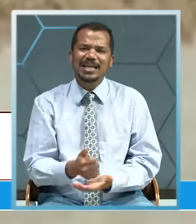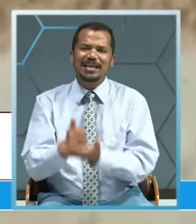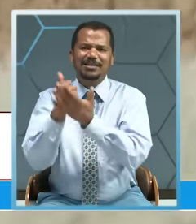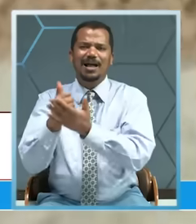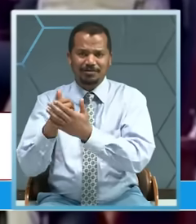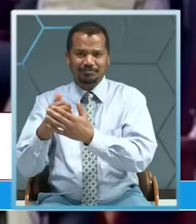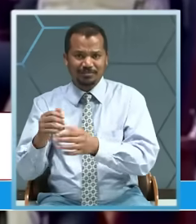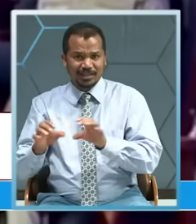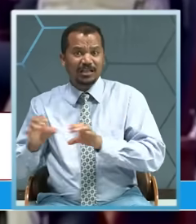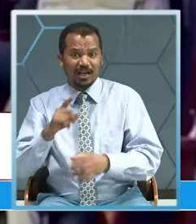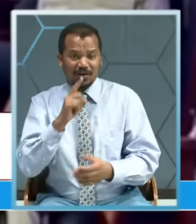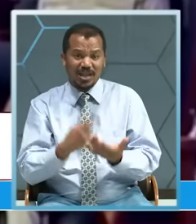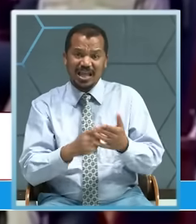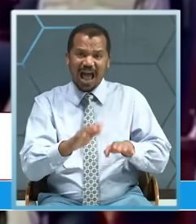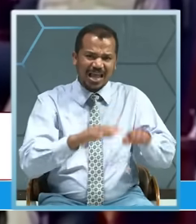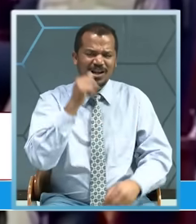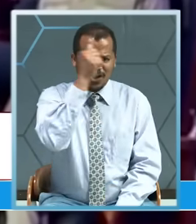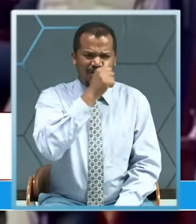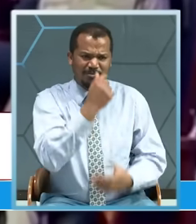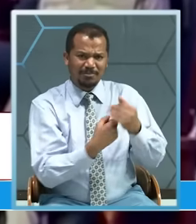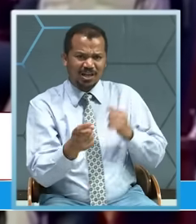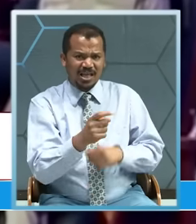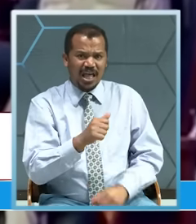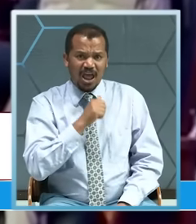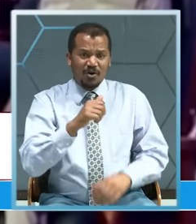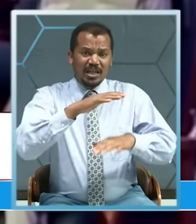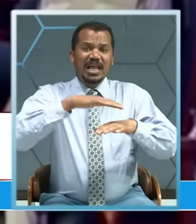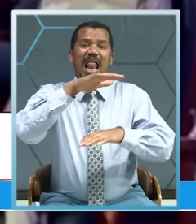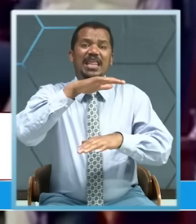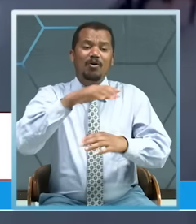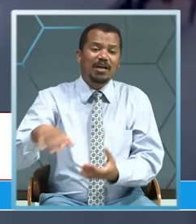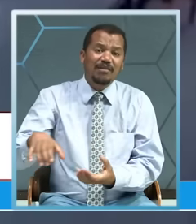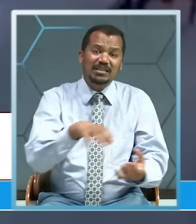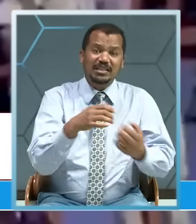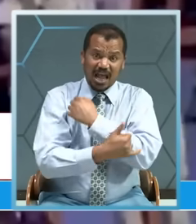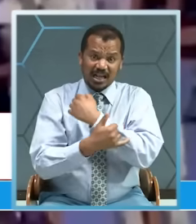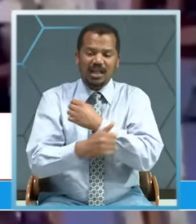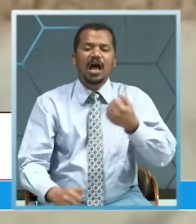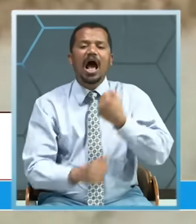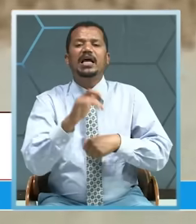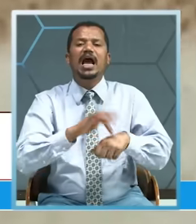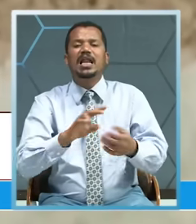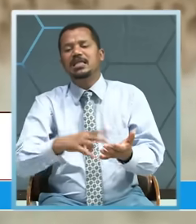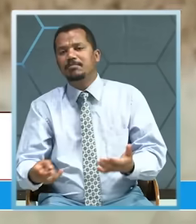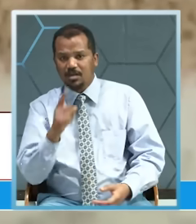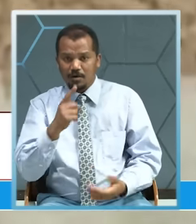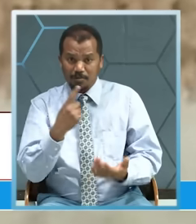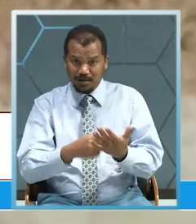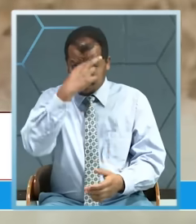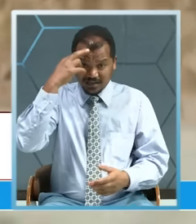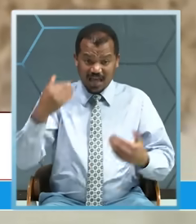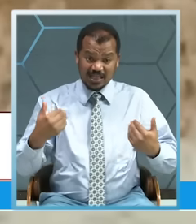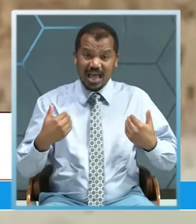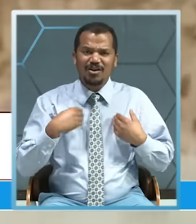ያለፈ ገዛ እየተደረገላት ነው። ይህ አካሄድ ኢትዮጵያን ብቻ ሳይሆን የላይኛው ተፋሰስ ሀገራትን አደጋ ላይ የሚጥል